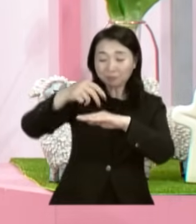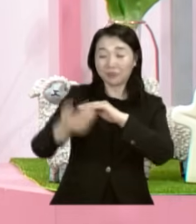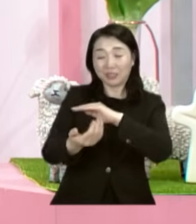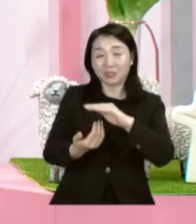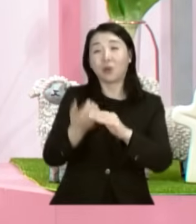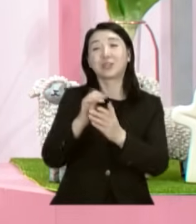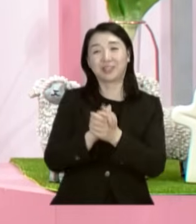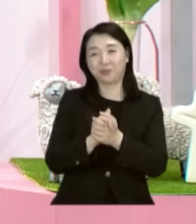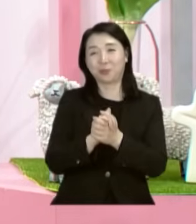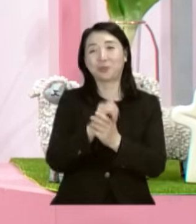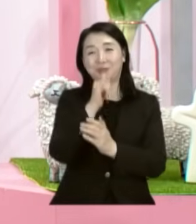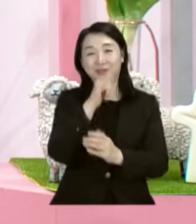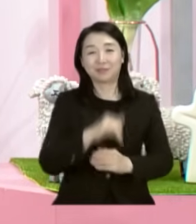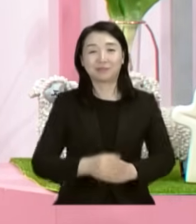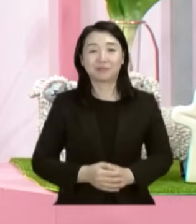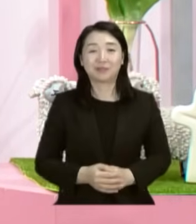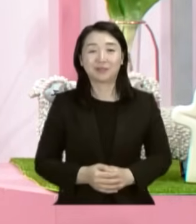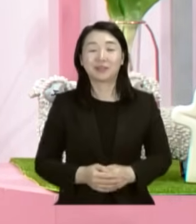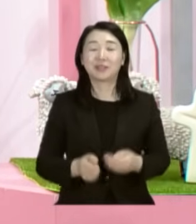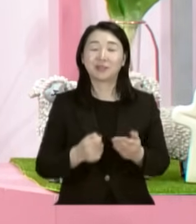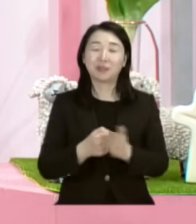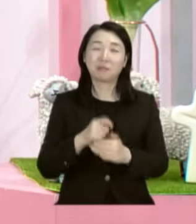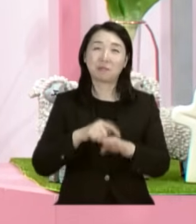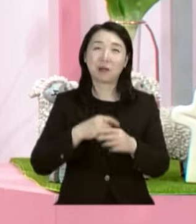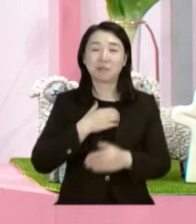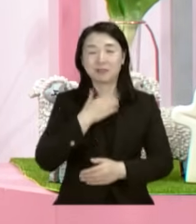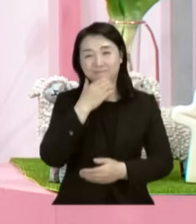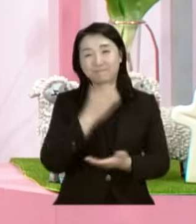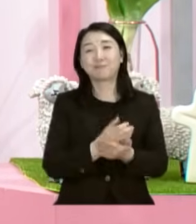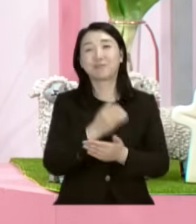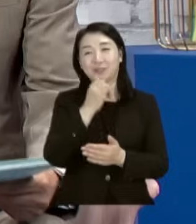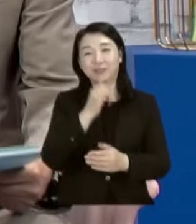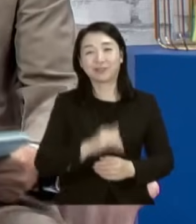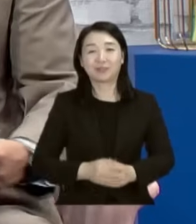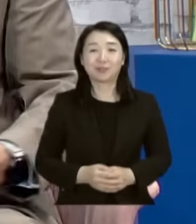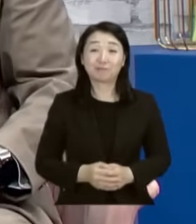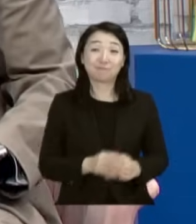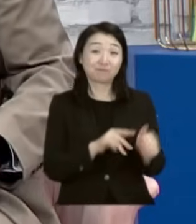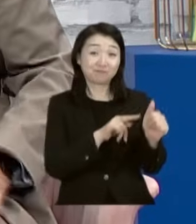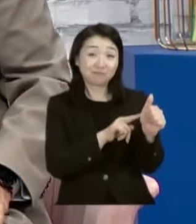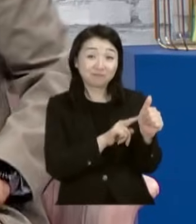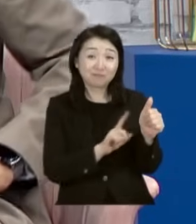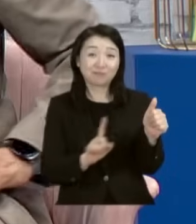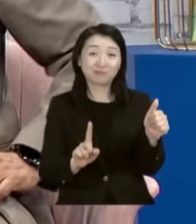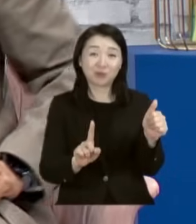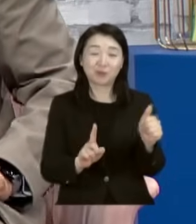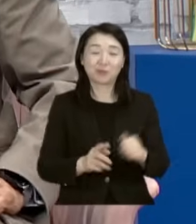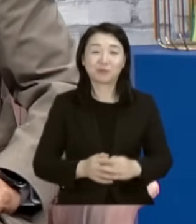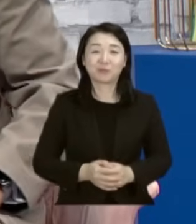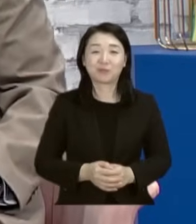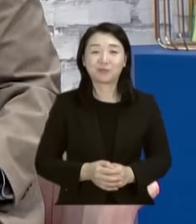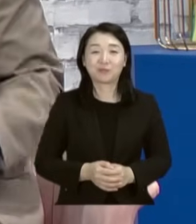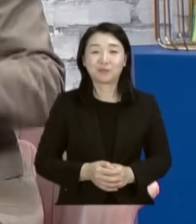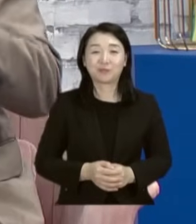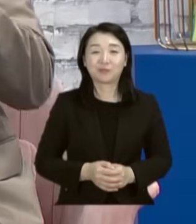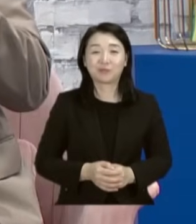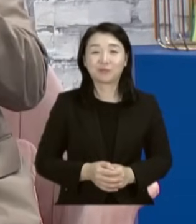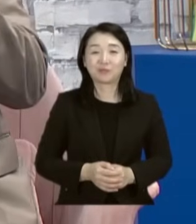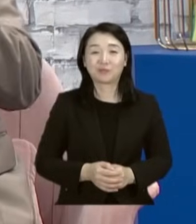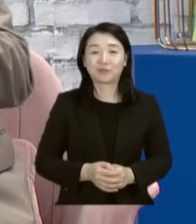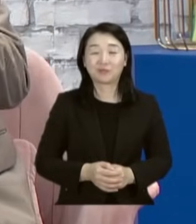기도를 했어요 감사기도 하고 그래서 더 울컥했던 거 같아요 근데 우리 구원철 선수가음 그